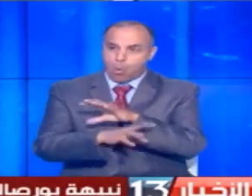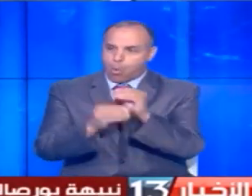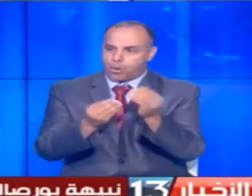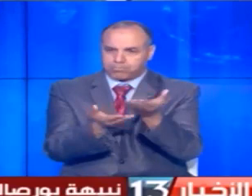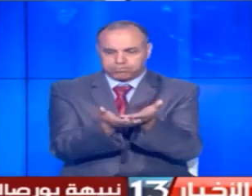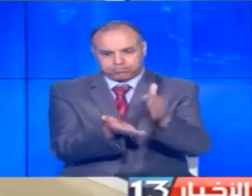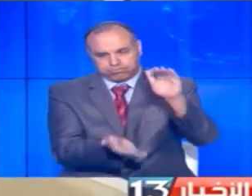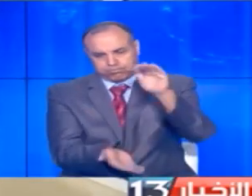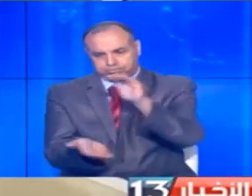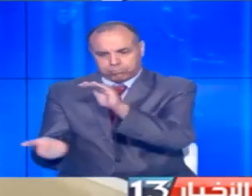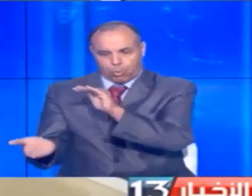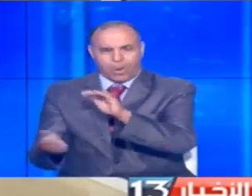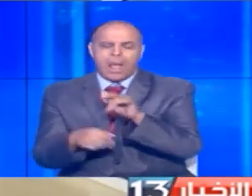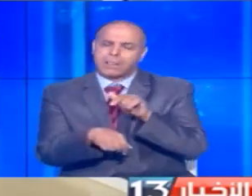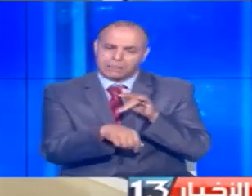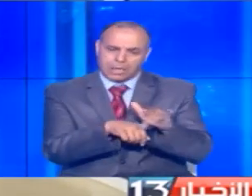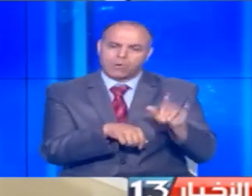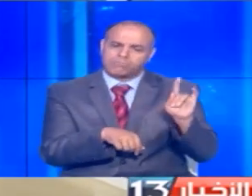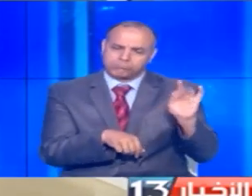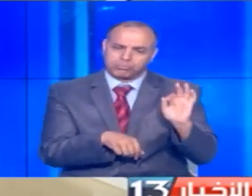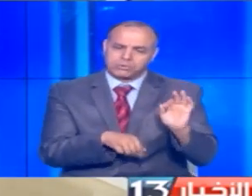يتلموا، صار توخير